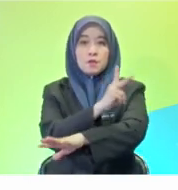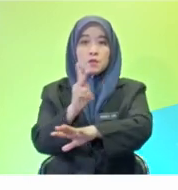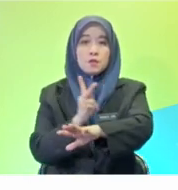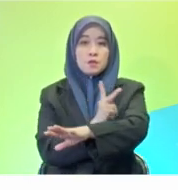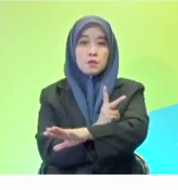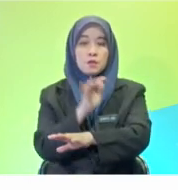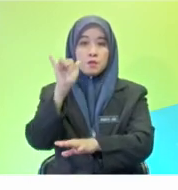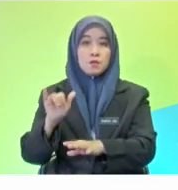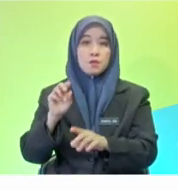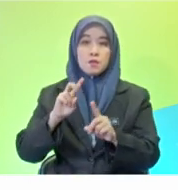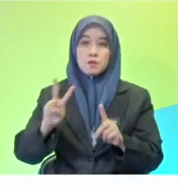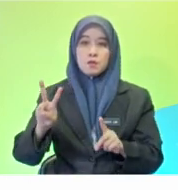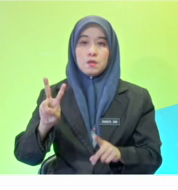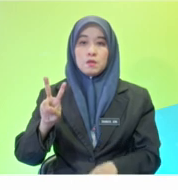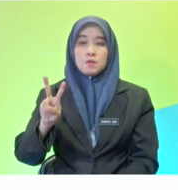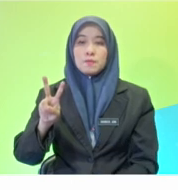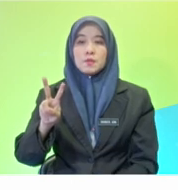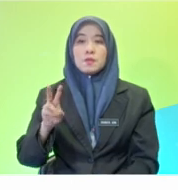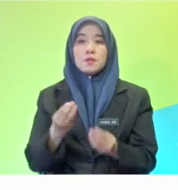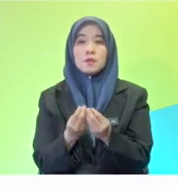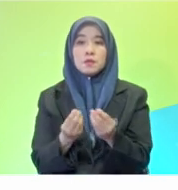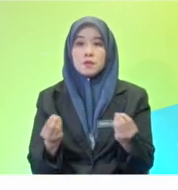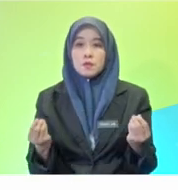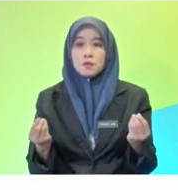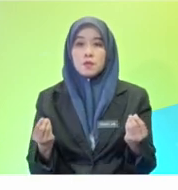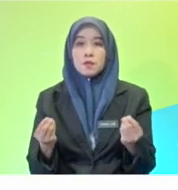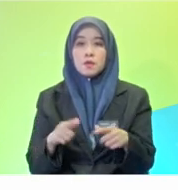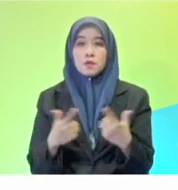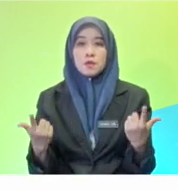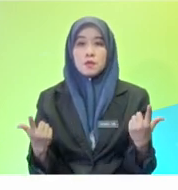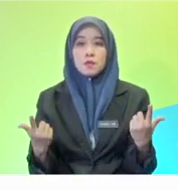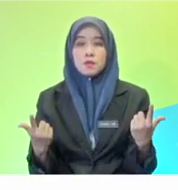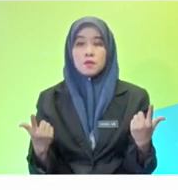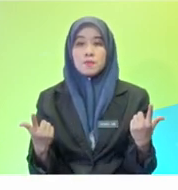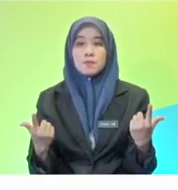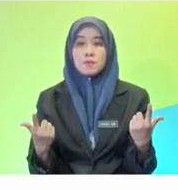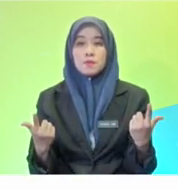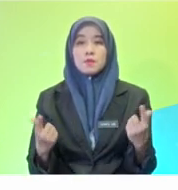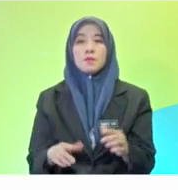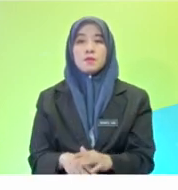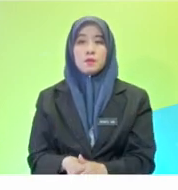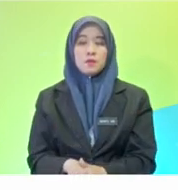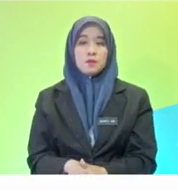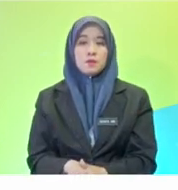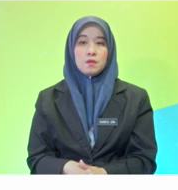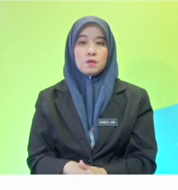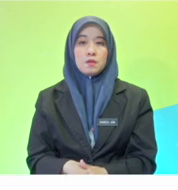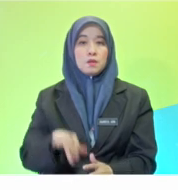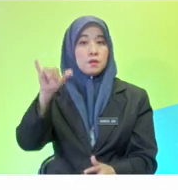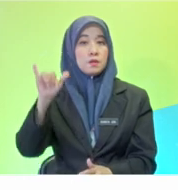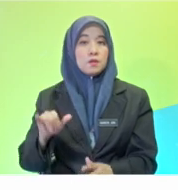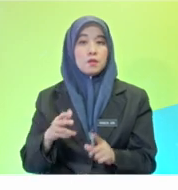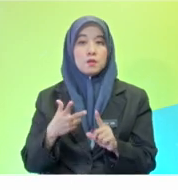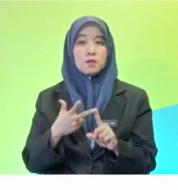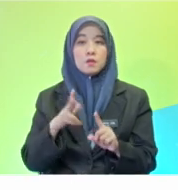kedua ialah tanah liat. Liat betul tu. Liat betul. Liat betul. Okey. Yang